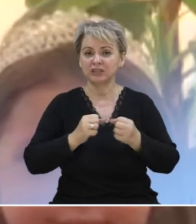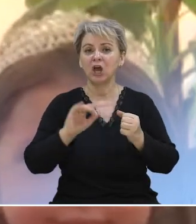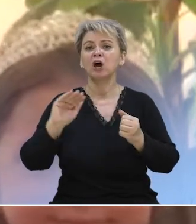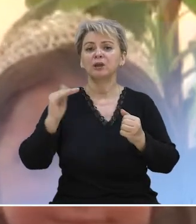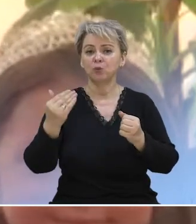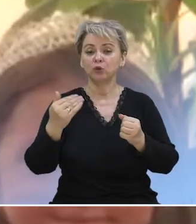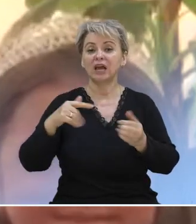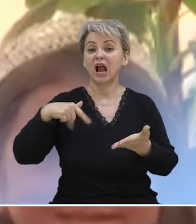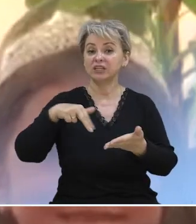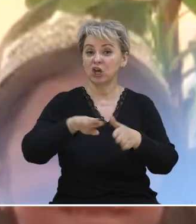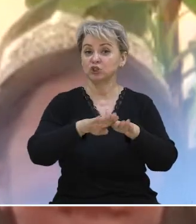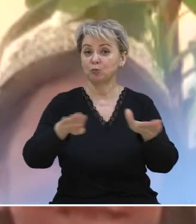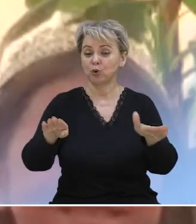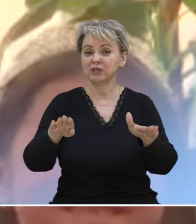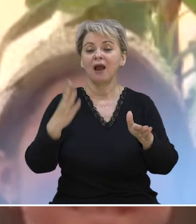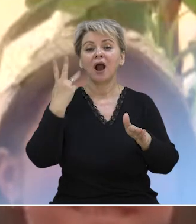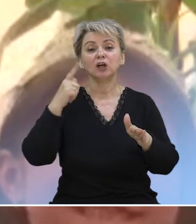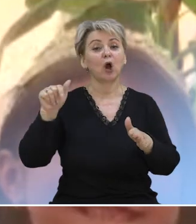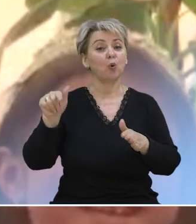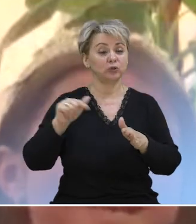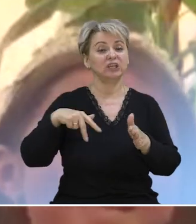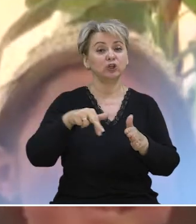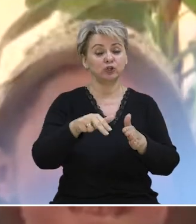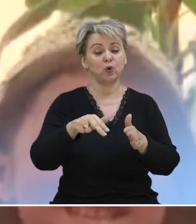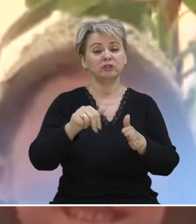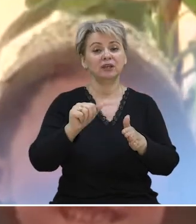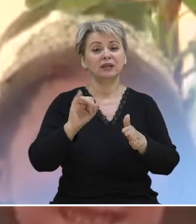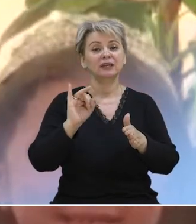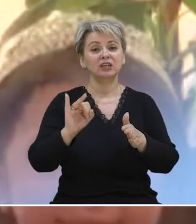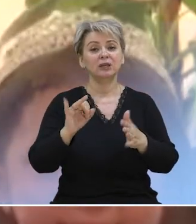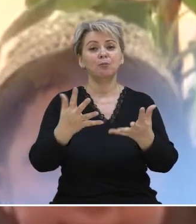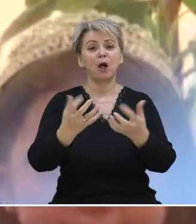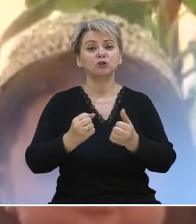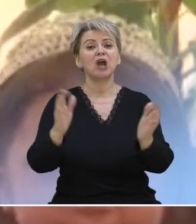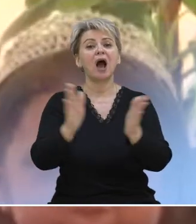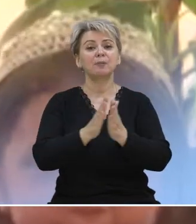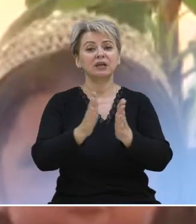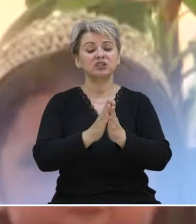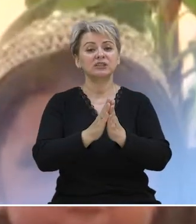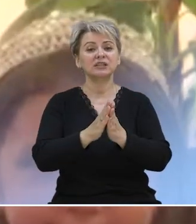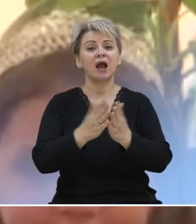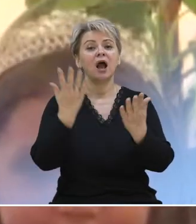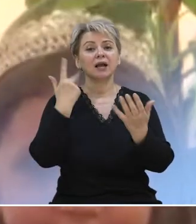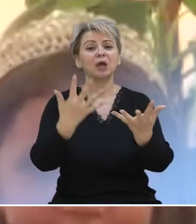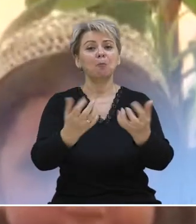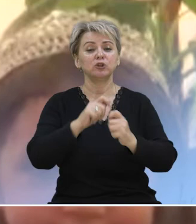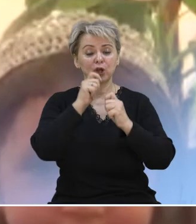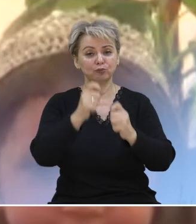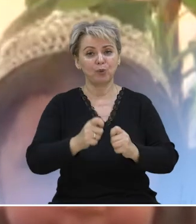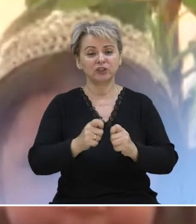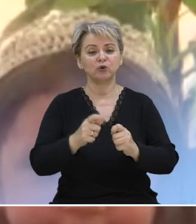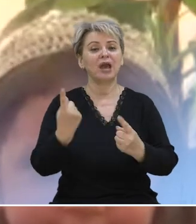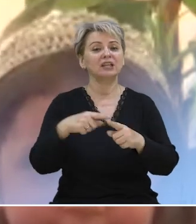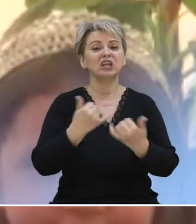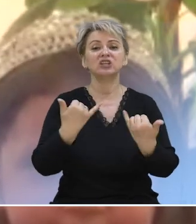получает ребенок, выходящий на подиум, когда он идет по подиуму, получает аплодисменты, в конце получает